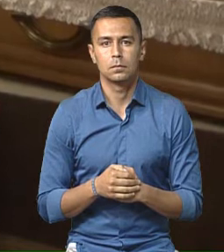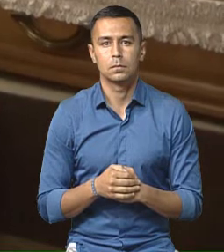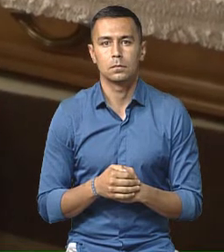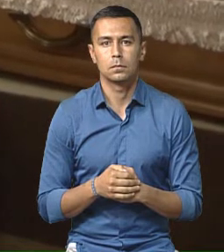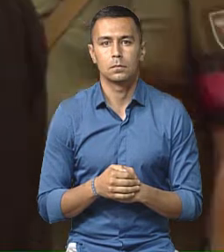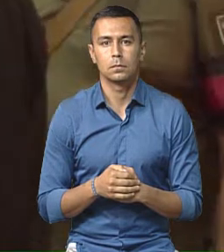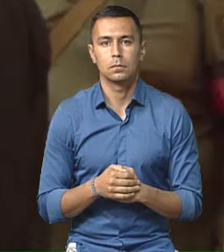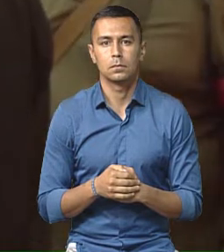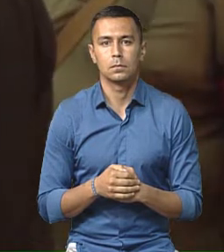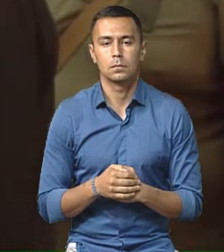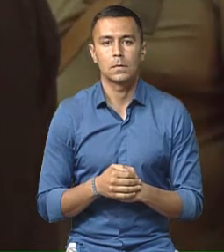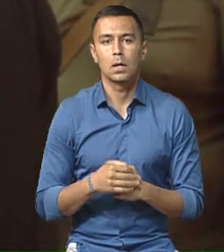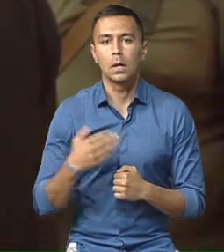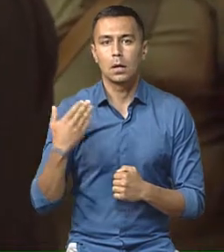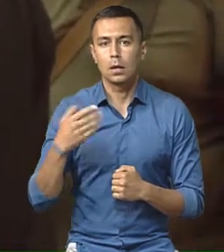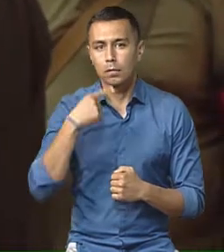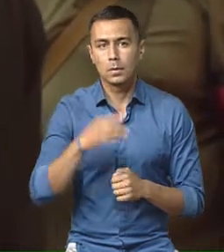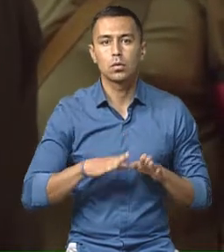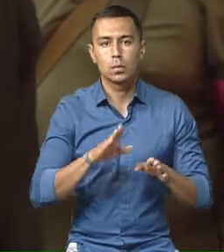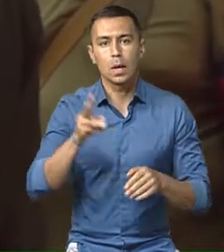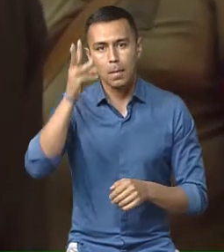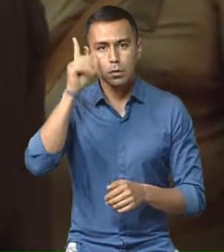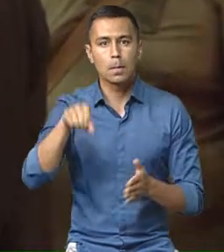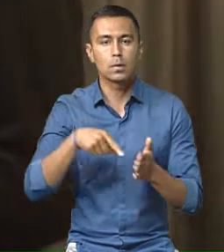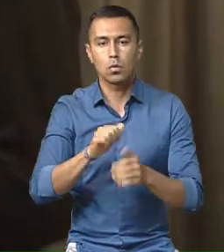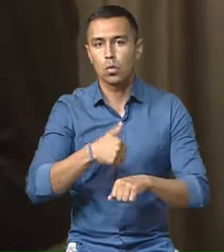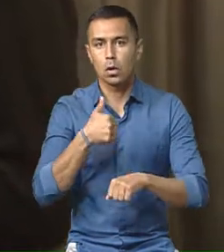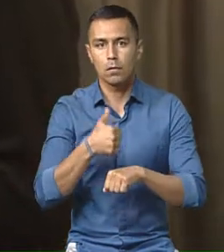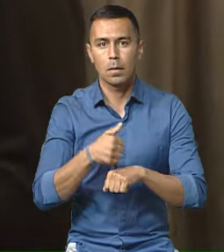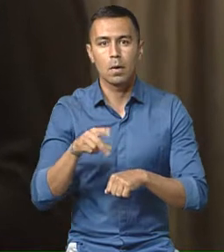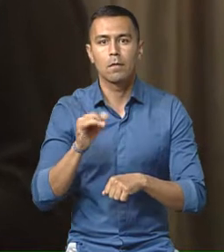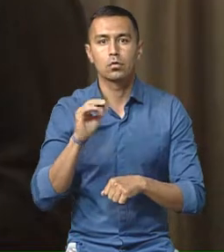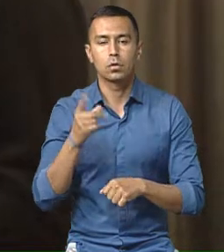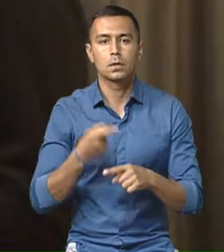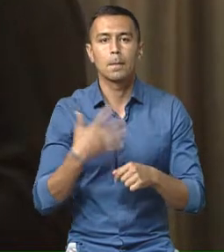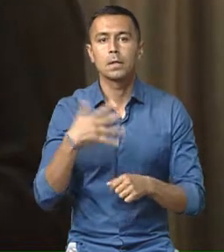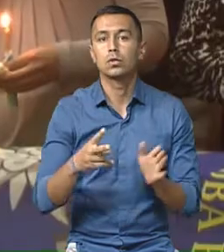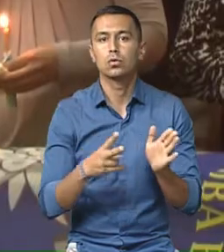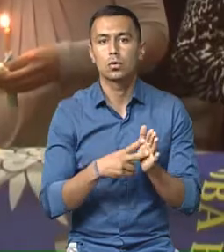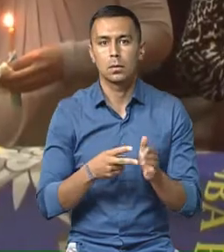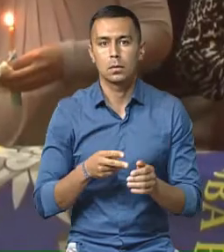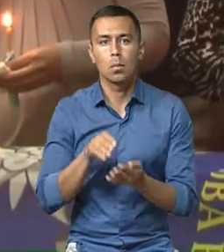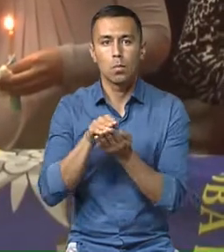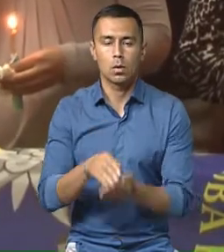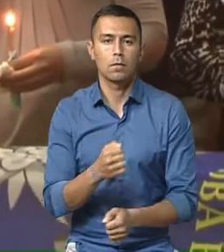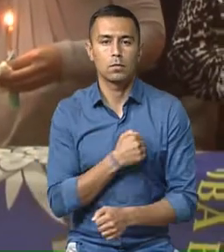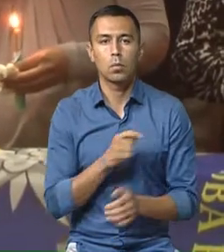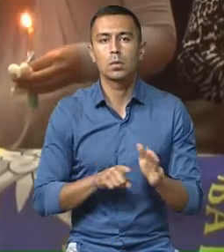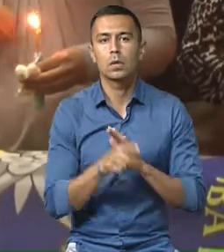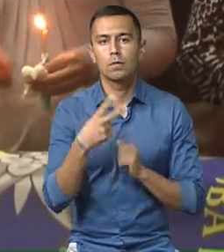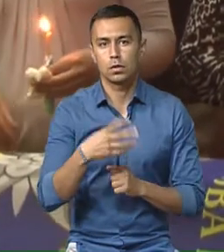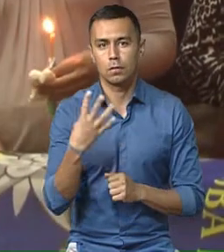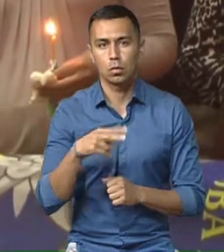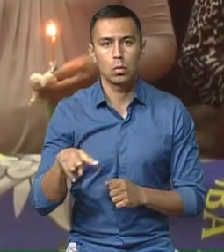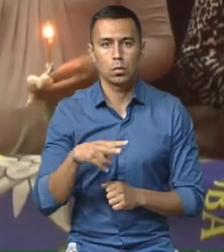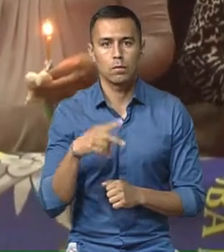віки. За словами заступника Хмельницького міського голови Миколи Ваврищука, це 57-й похорон військового від 24